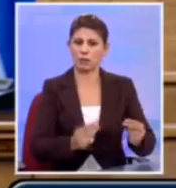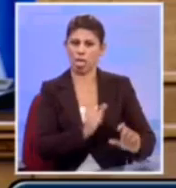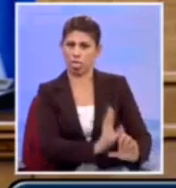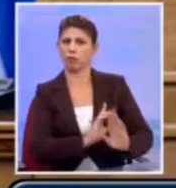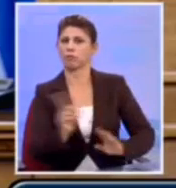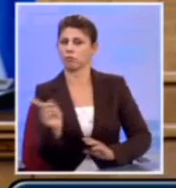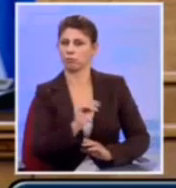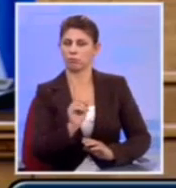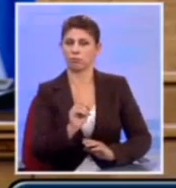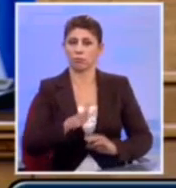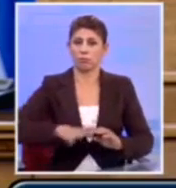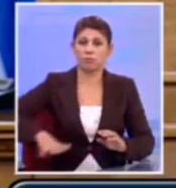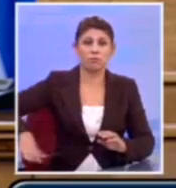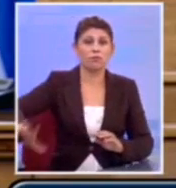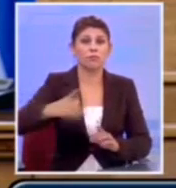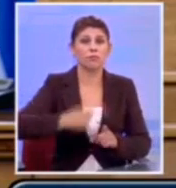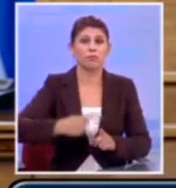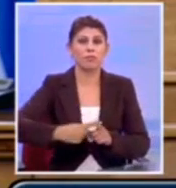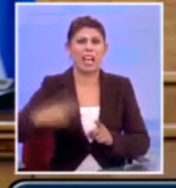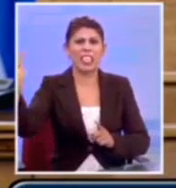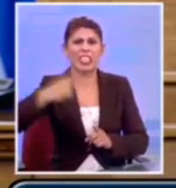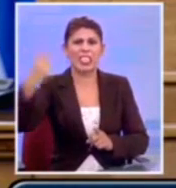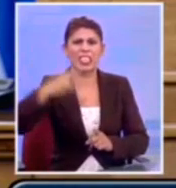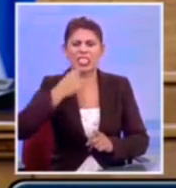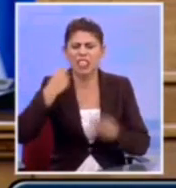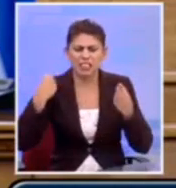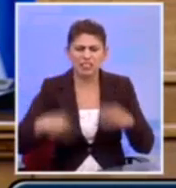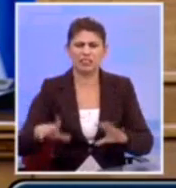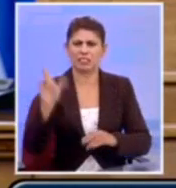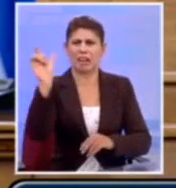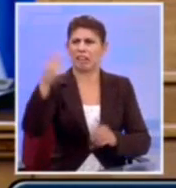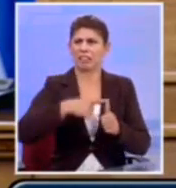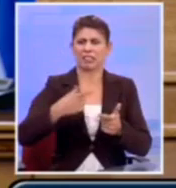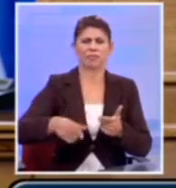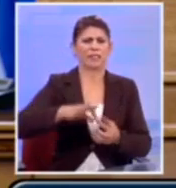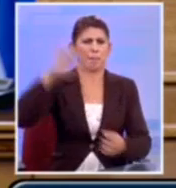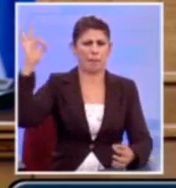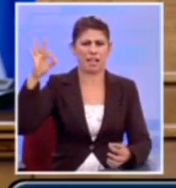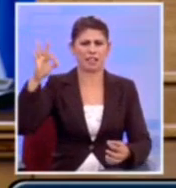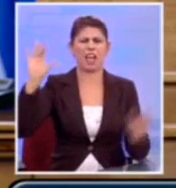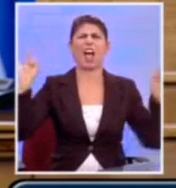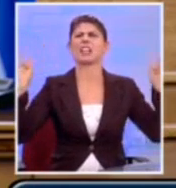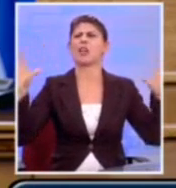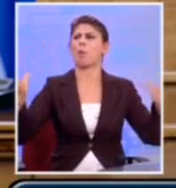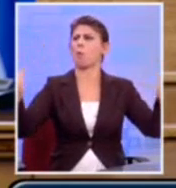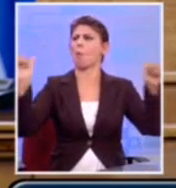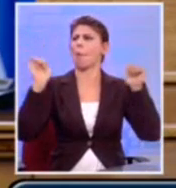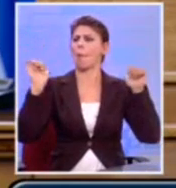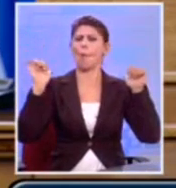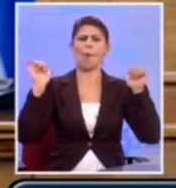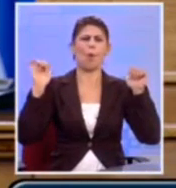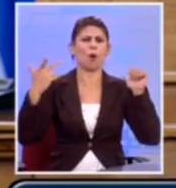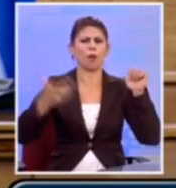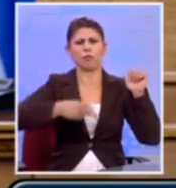Ένας λαός που κατηγορήθηκε με χυδαίους χαρακτηρισμούς, τεμπέλης, τσαμπατζής, διεφθαρμένος, γίνεται κάτοχος